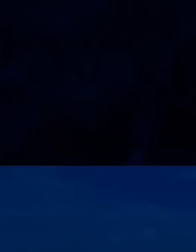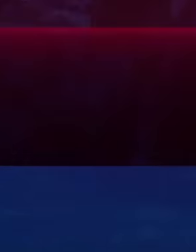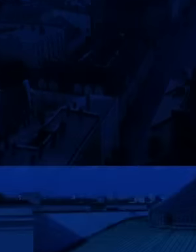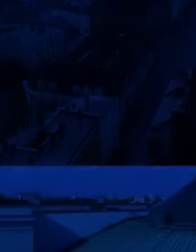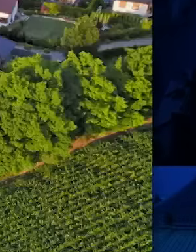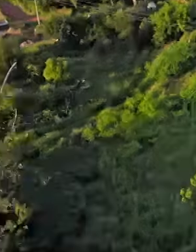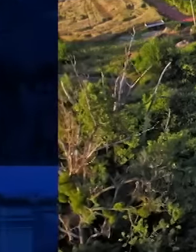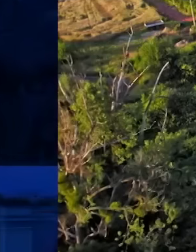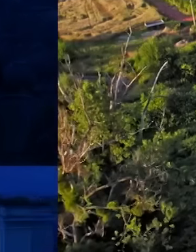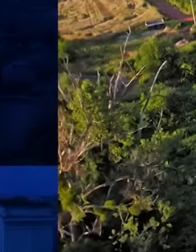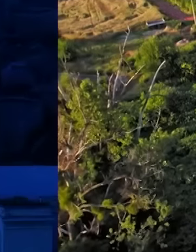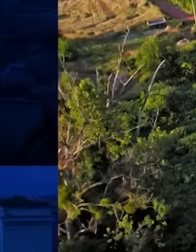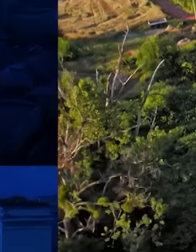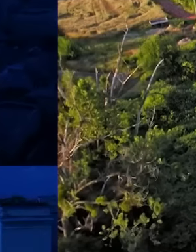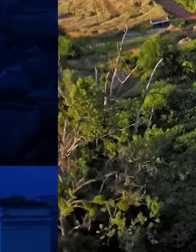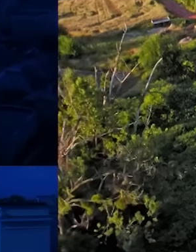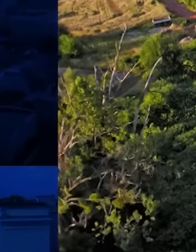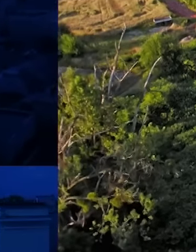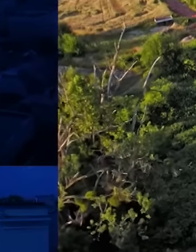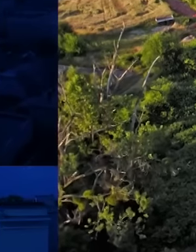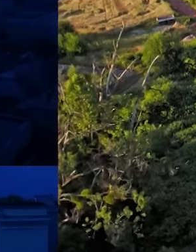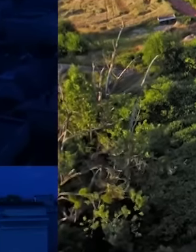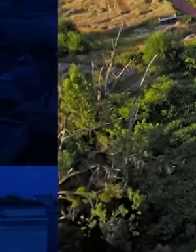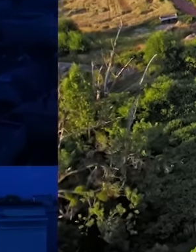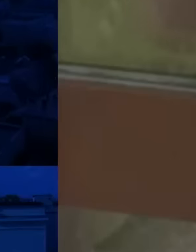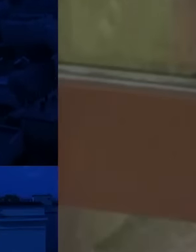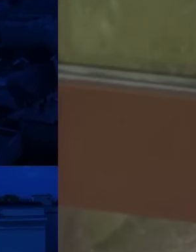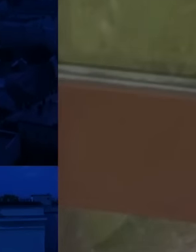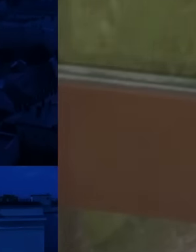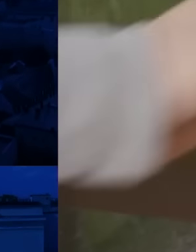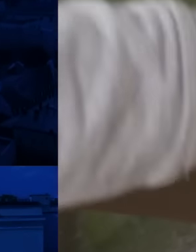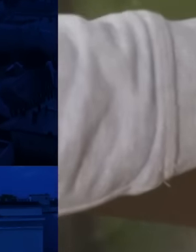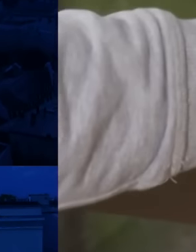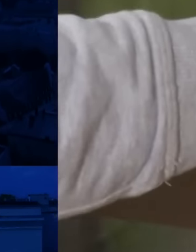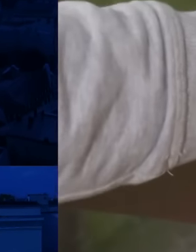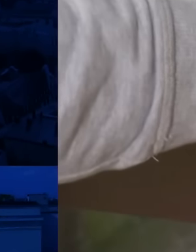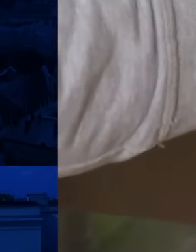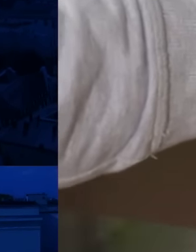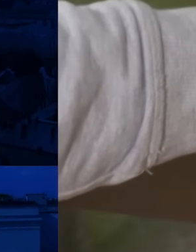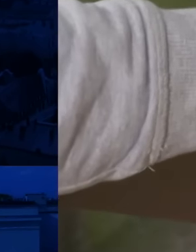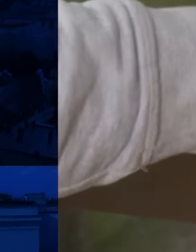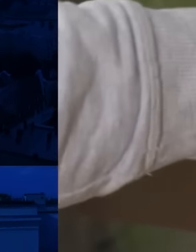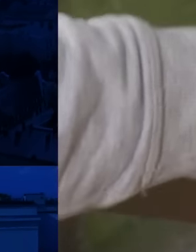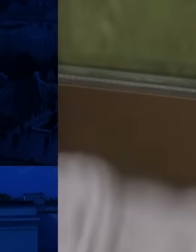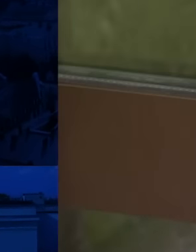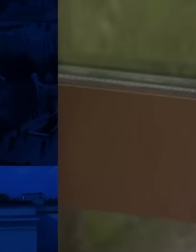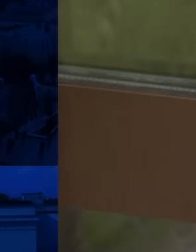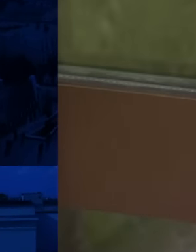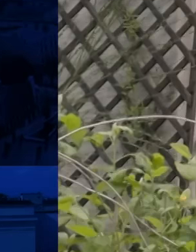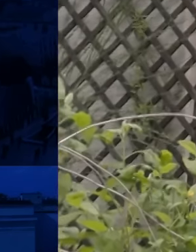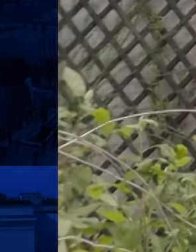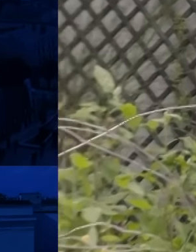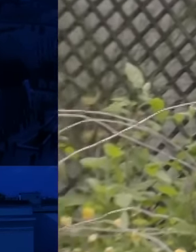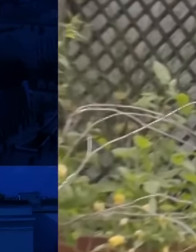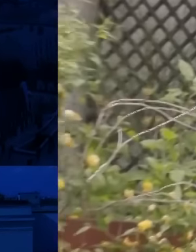zł jak majówka to i bezpieczeństwo domów pozostawionych bez opieki policja apeluje żeby zadbać o własny majątek by spokojnie do niego wrócić